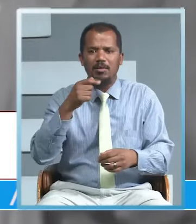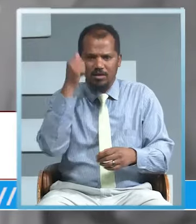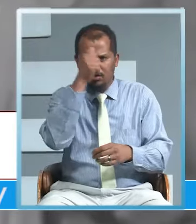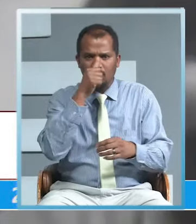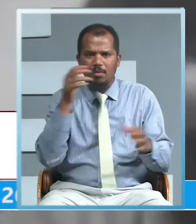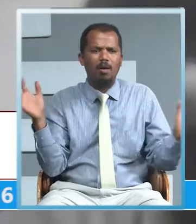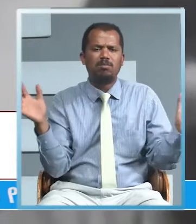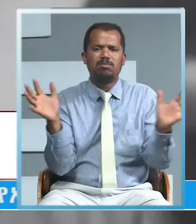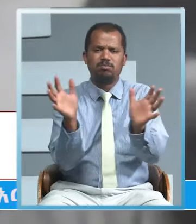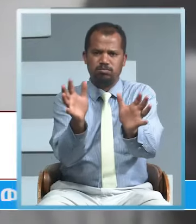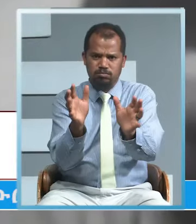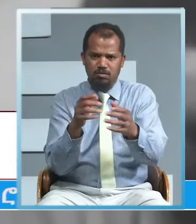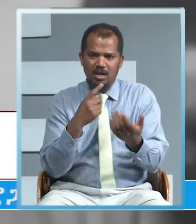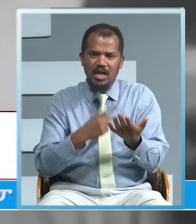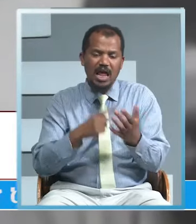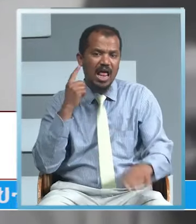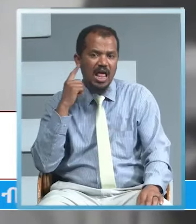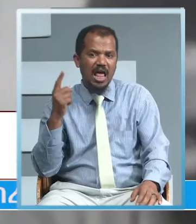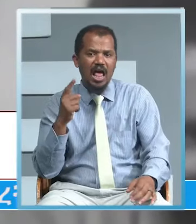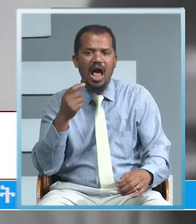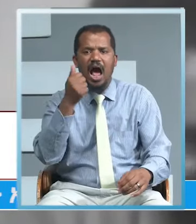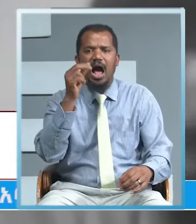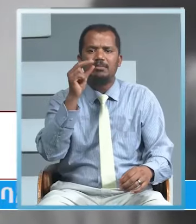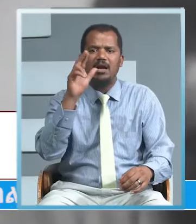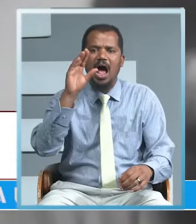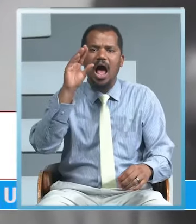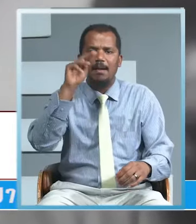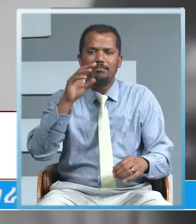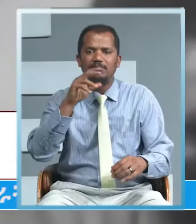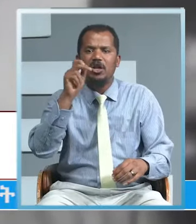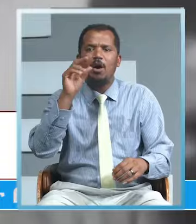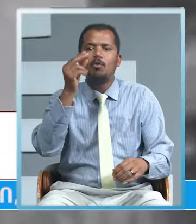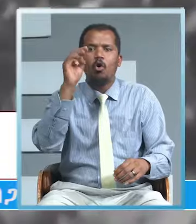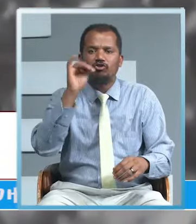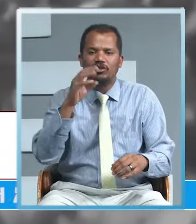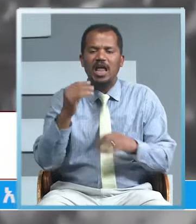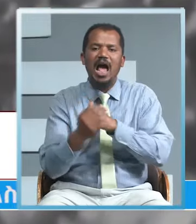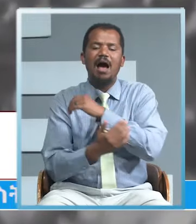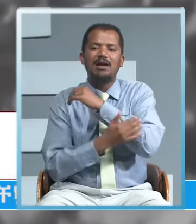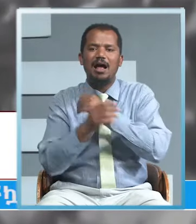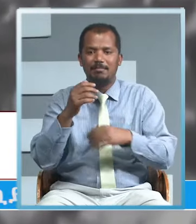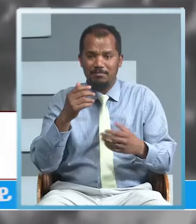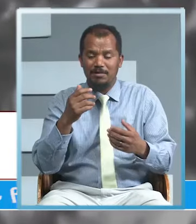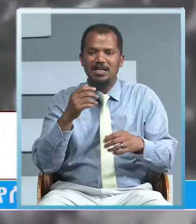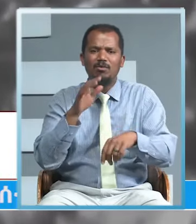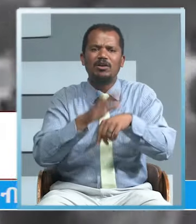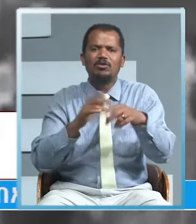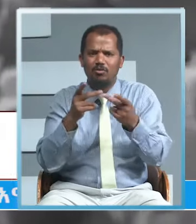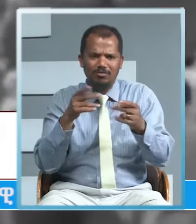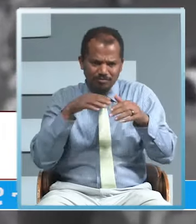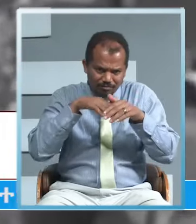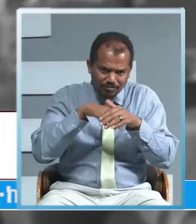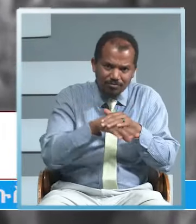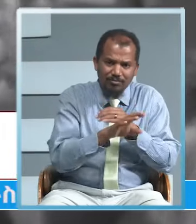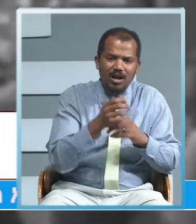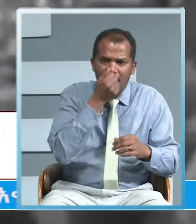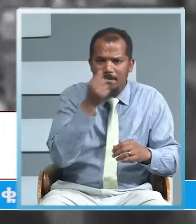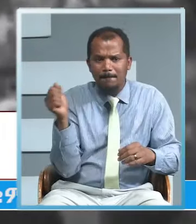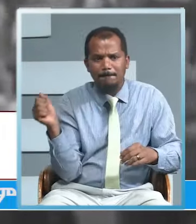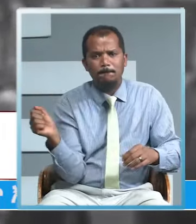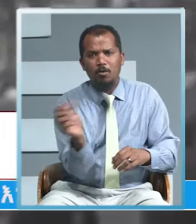ኢትዮጵያውያን እንዲሰበሰቡ አደረገ። ይህን የሰሙት አብርሃ ደቦጭና ሞገስ አስገዶም ወደ ጥሪው ቦታ በመግባት አስቀድሞ ባቀዱት መሰረት